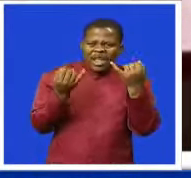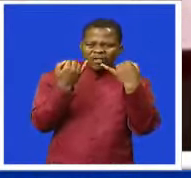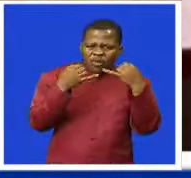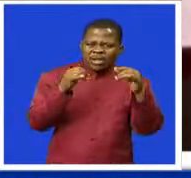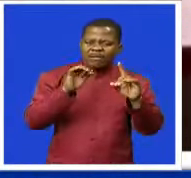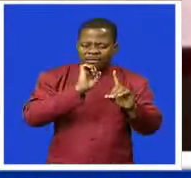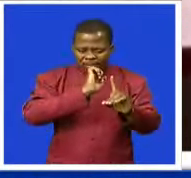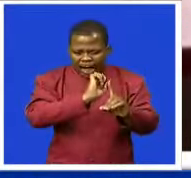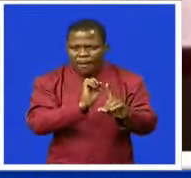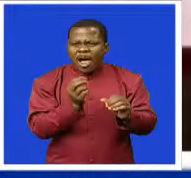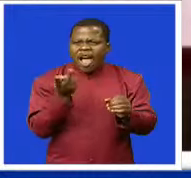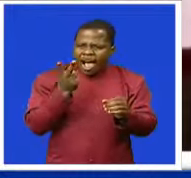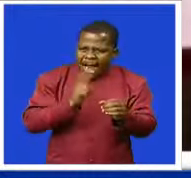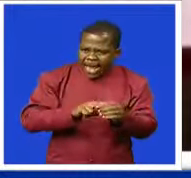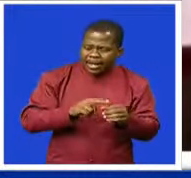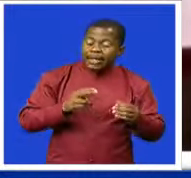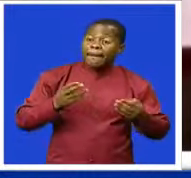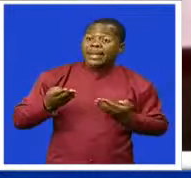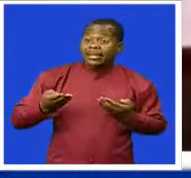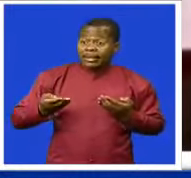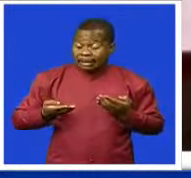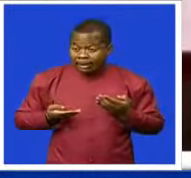sikuhlanganise sitokhona sisikhiphe sijobo.